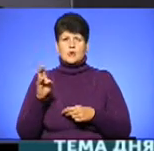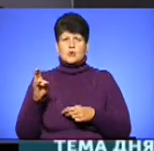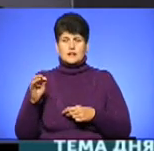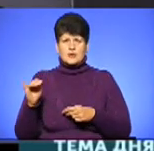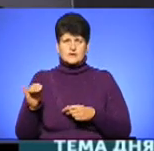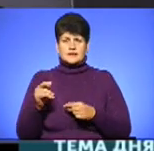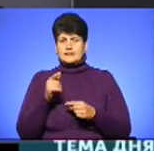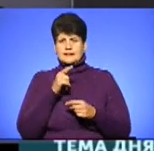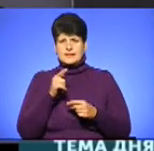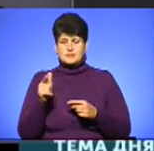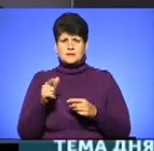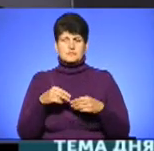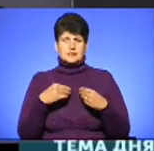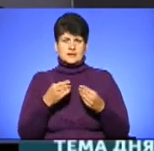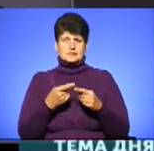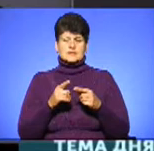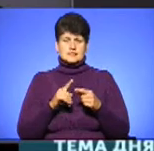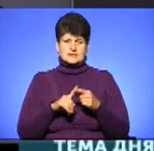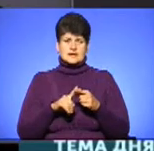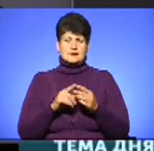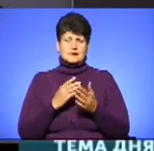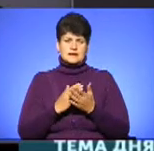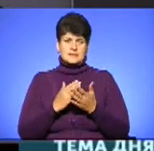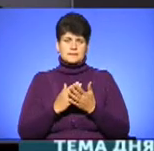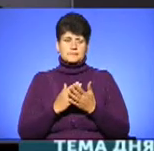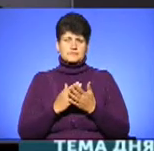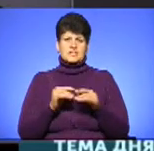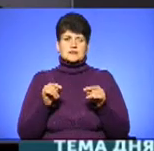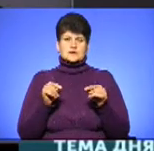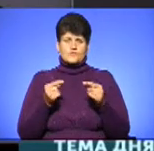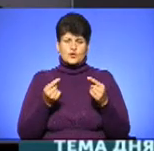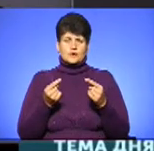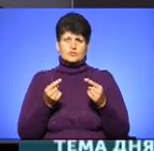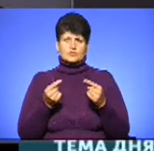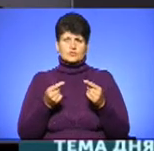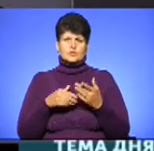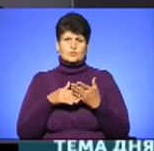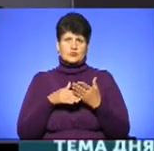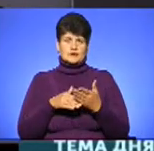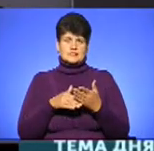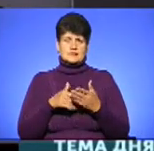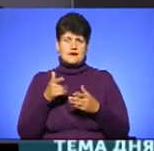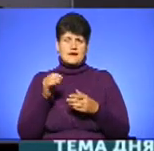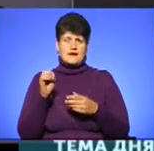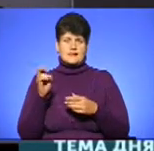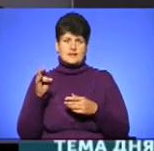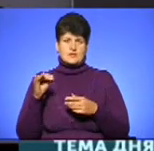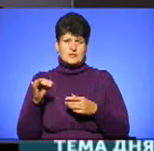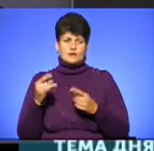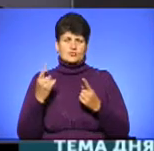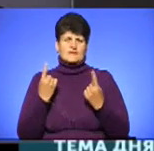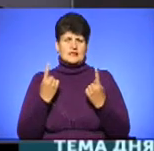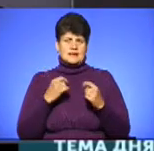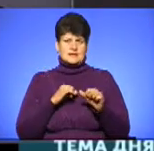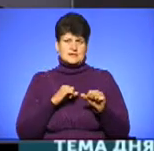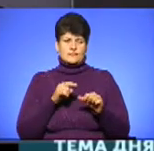термін придатності визначений добре. Це не проста вакцина, це і вона створена при допомозі генної інженерії. Так що тут захист величезний,